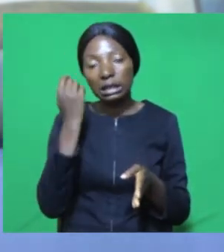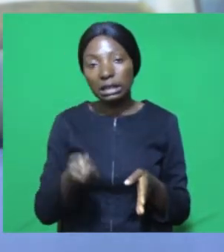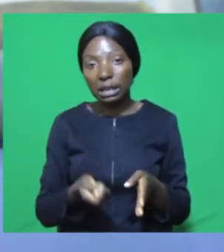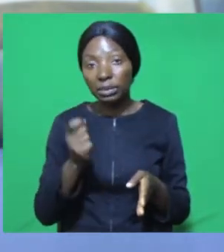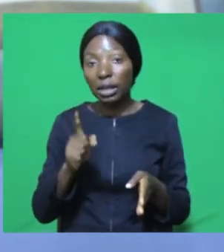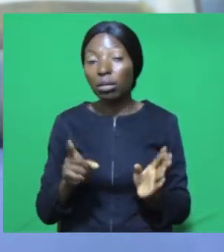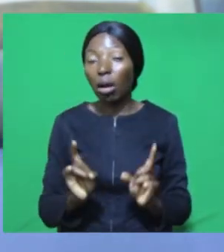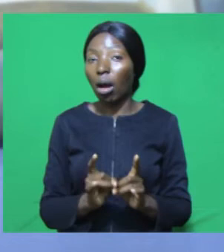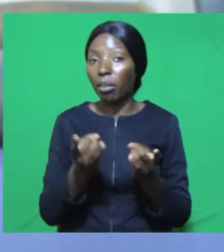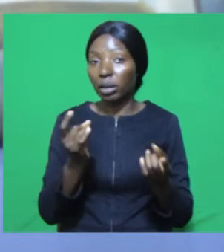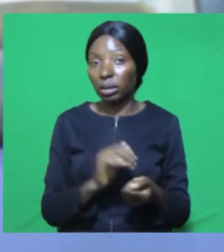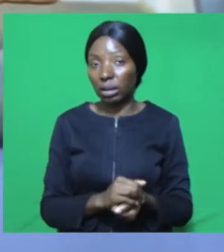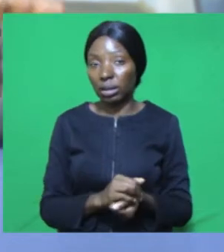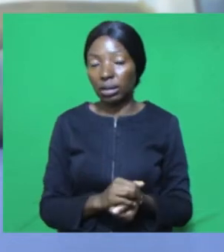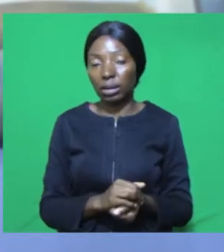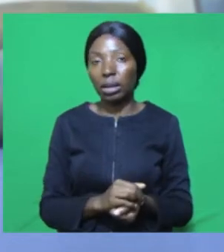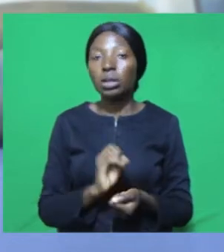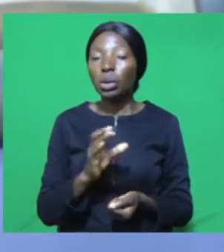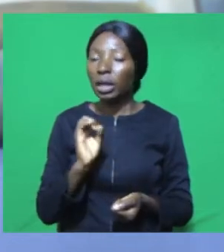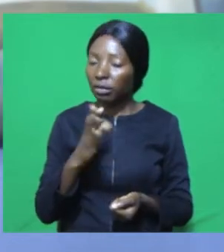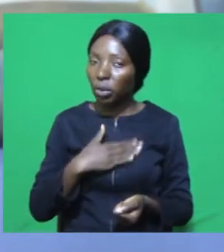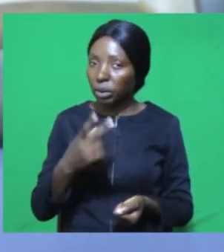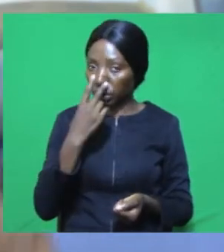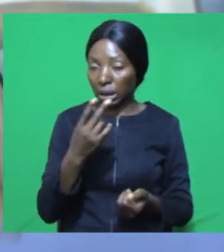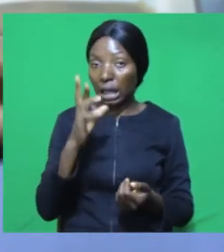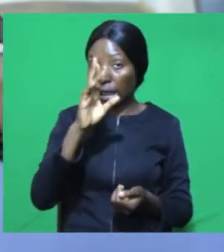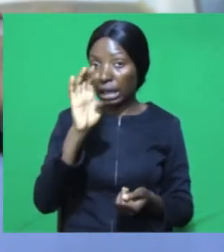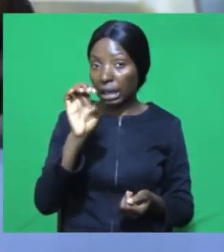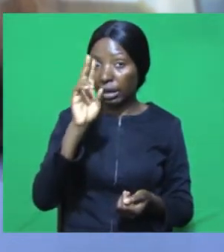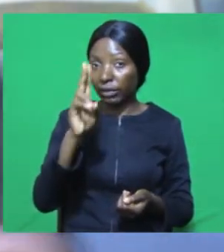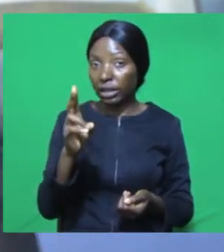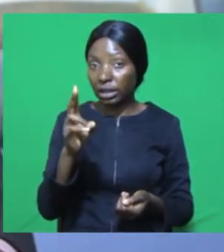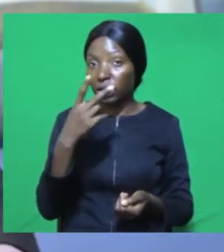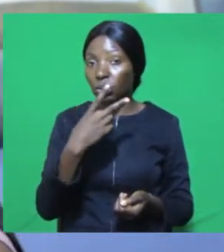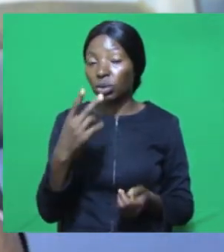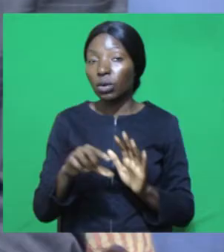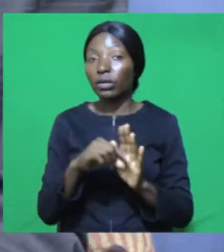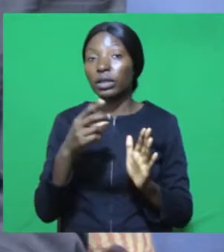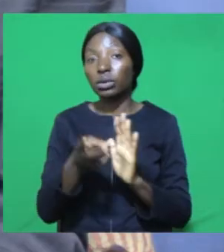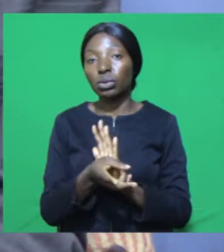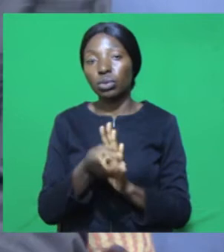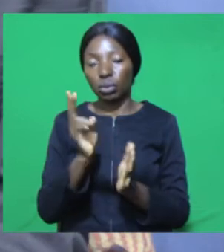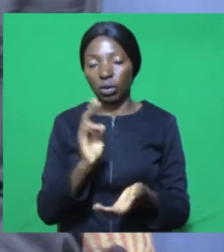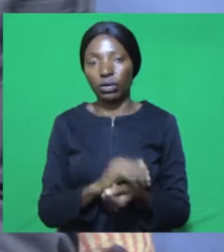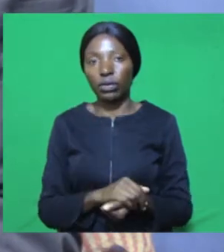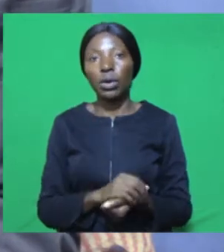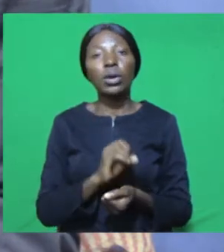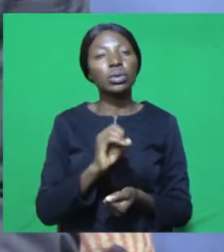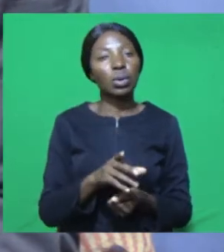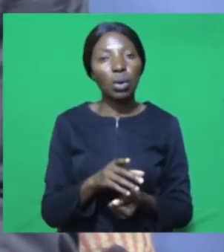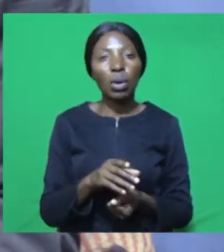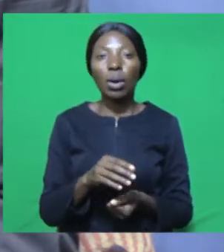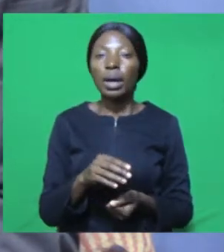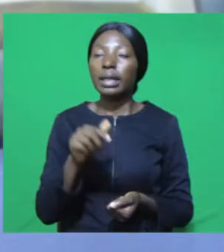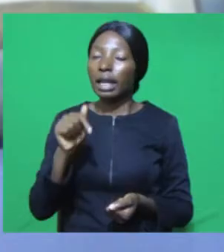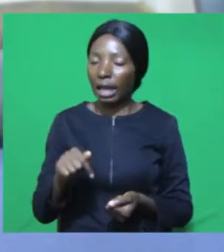iro saka kana uchida kuti unyatsoona manje verenga pana zvakazarwa 22 verse 12 ndaisaka chirungu kuti mukure heroti